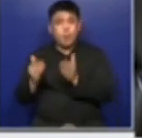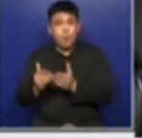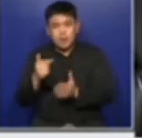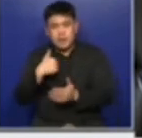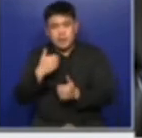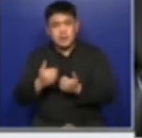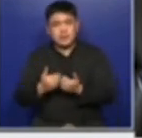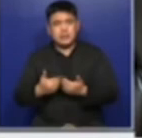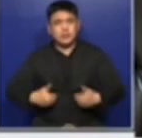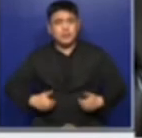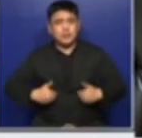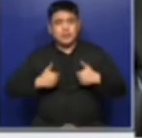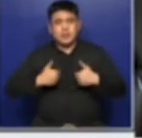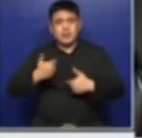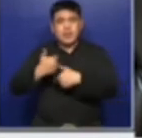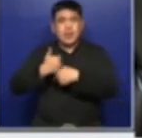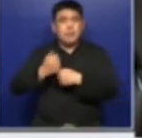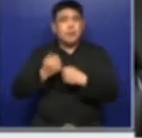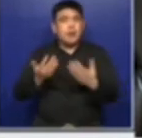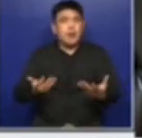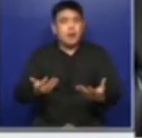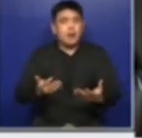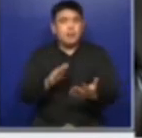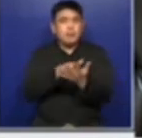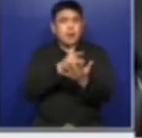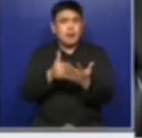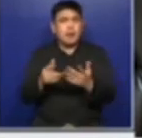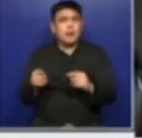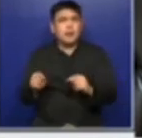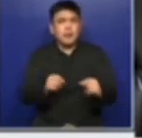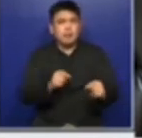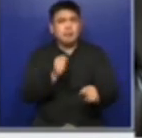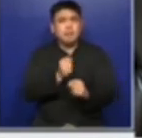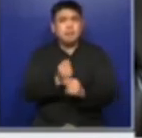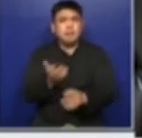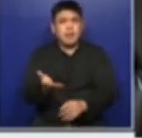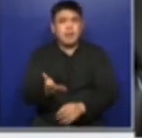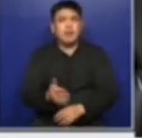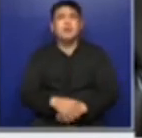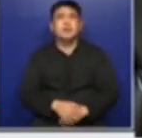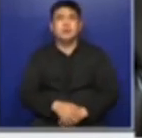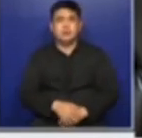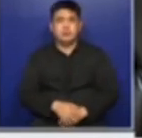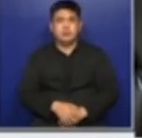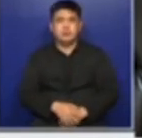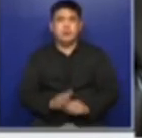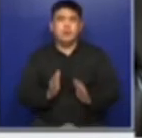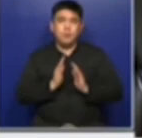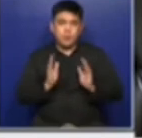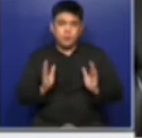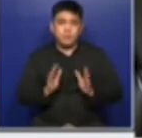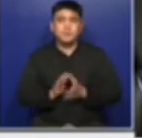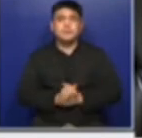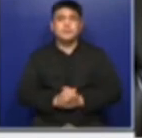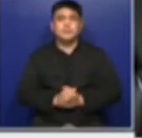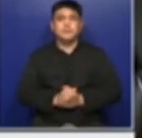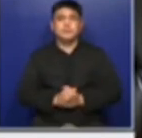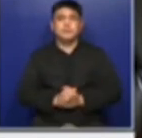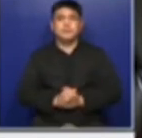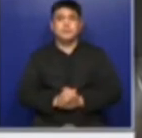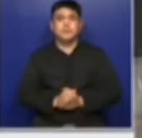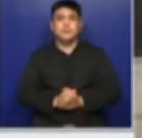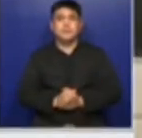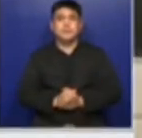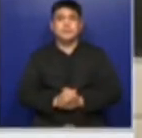ยู่ยังไงท่านวางแผนยังไงครับต้องกราบขอบพระคุณท่านประธานด้วยความเคารพครับ ขอบคุ